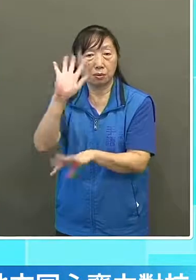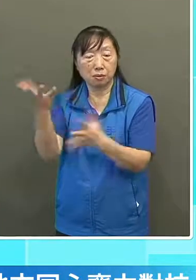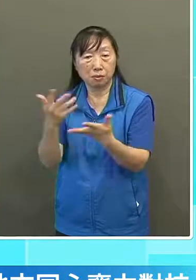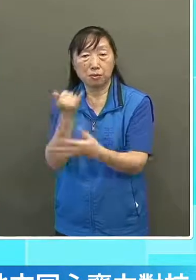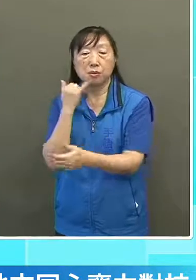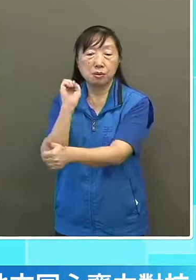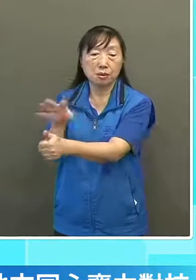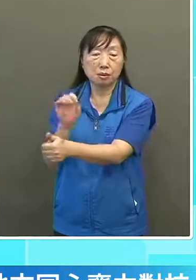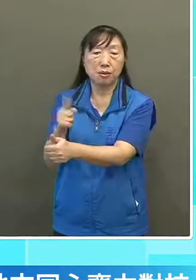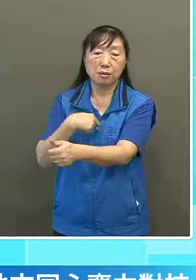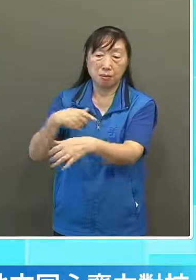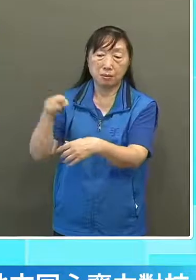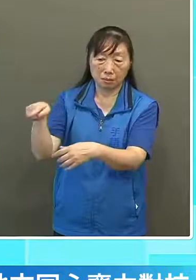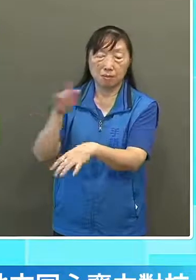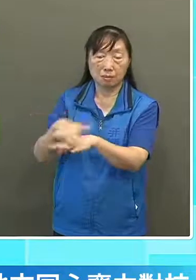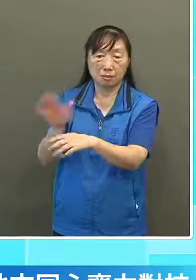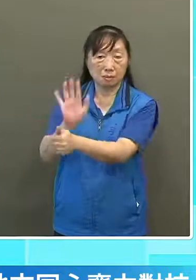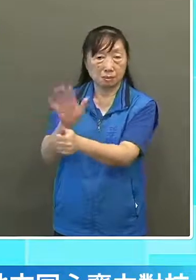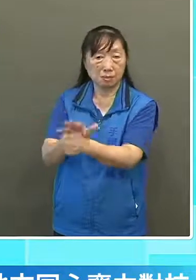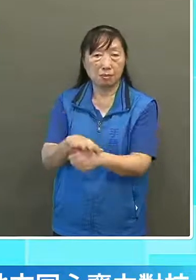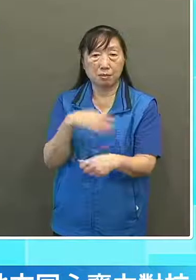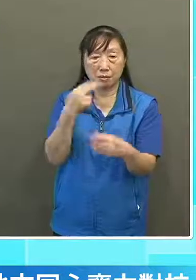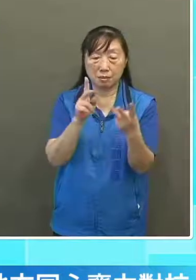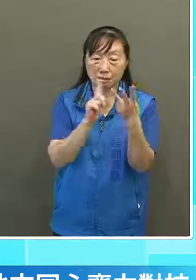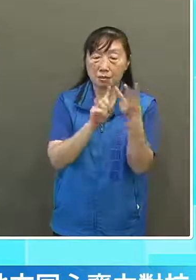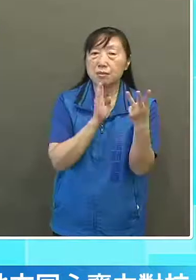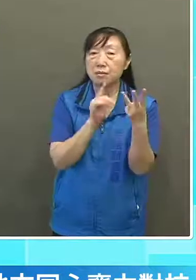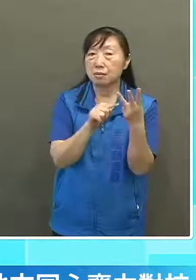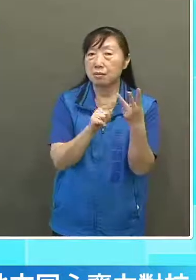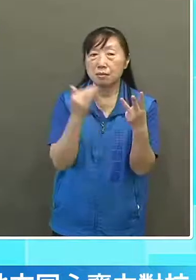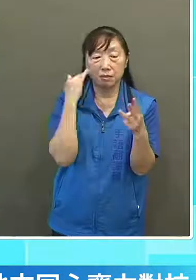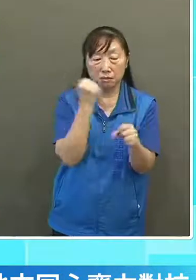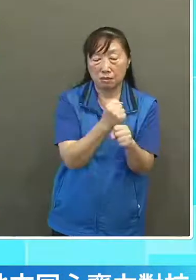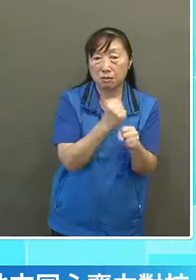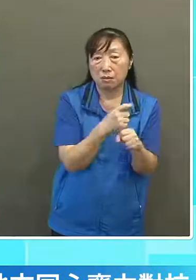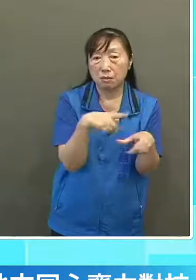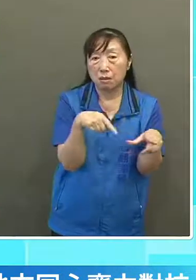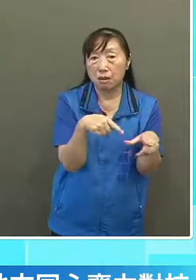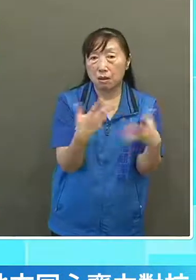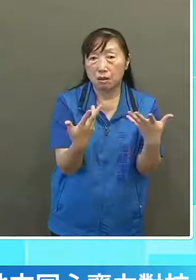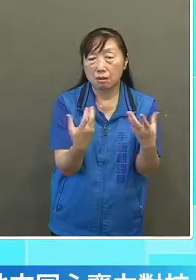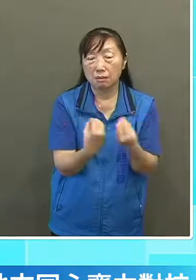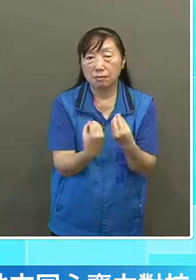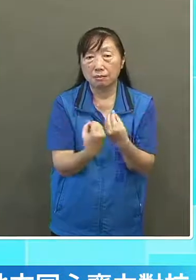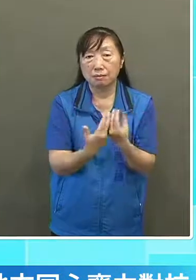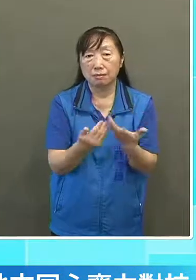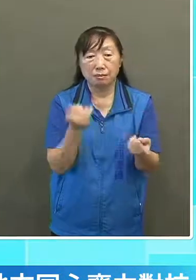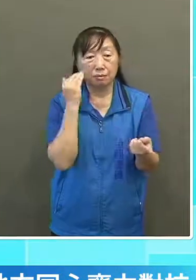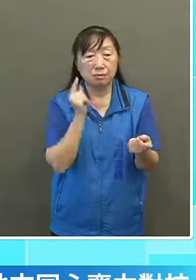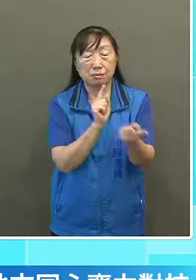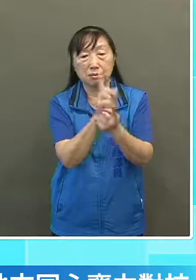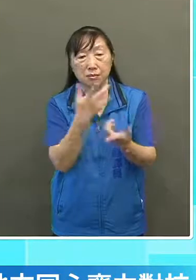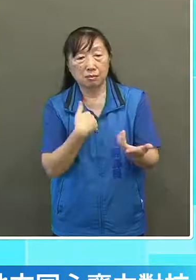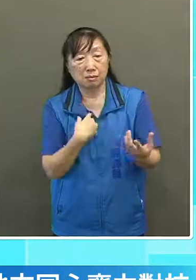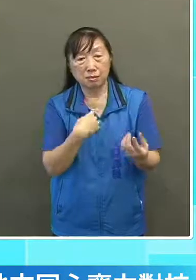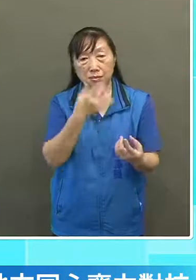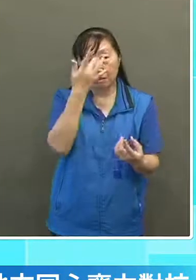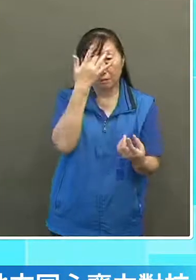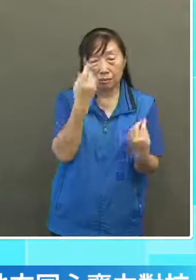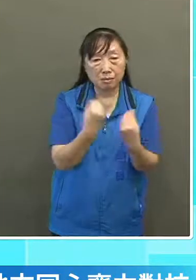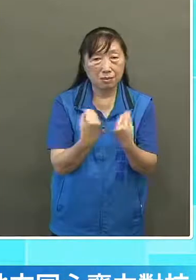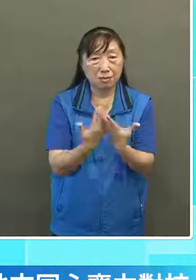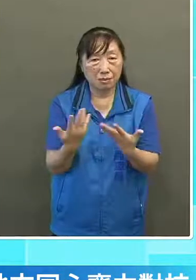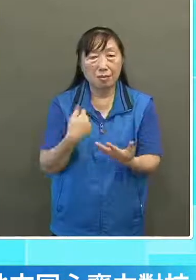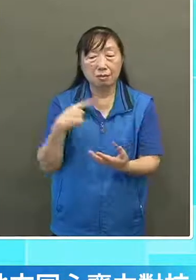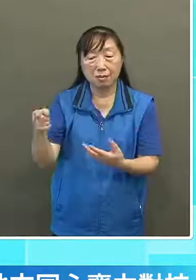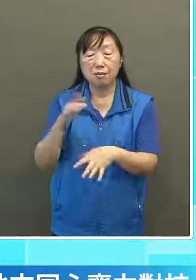这个协助跟处理。那第三个部分是他工作职场上如果有相关的这个困难的话，我们的前进指挥所搭配